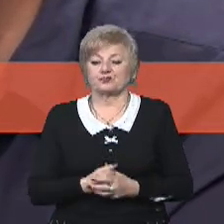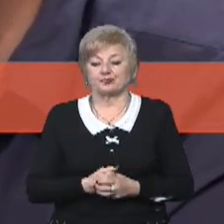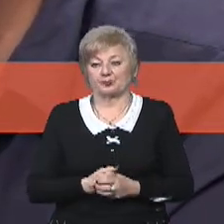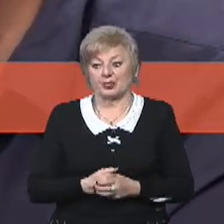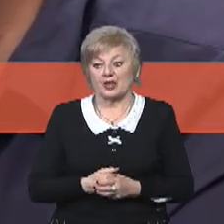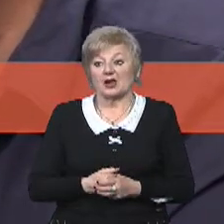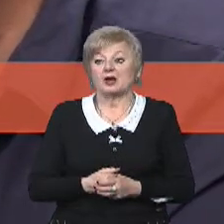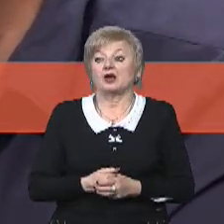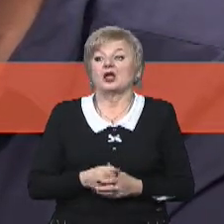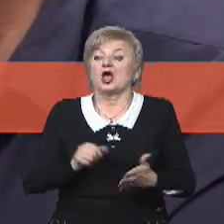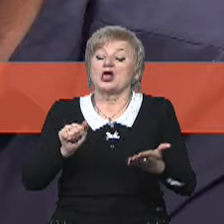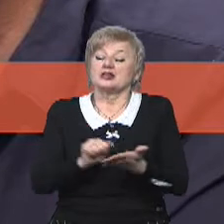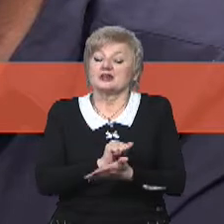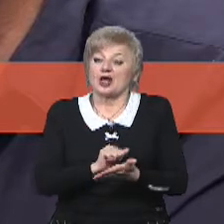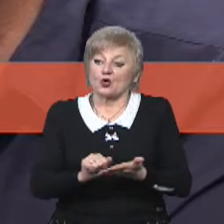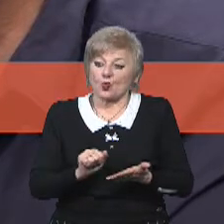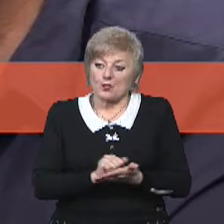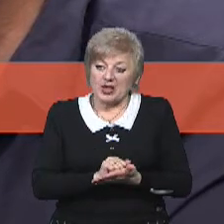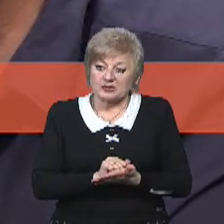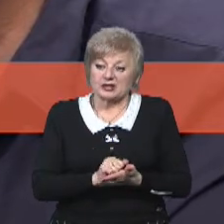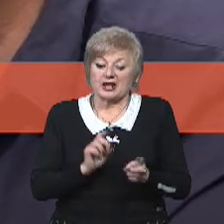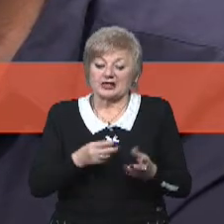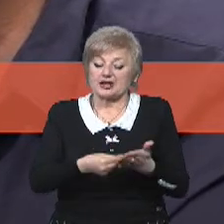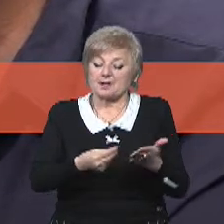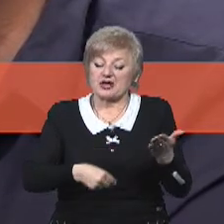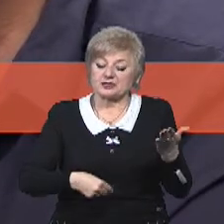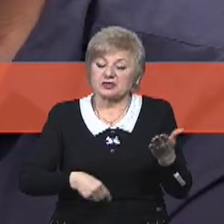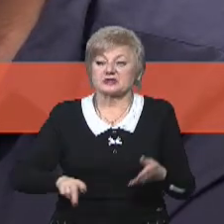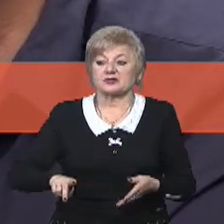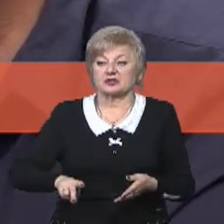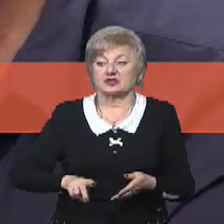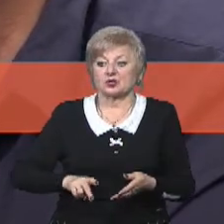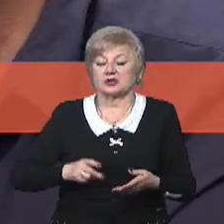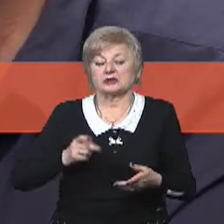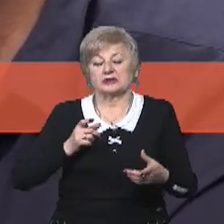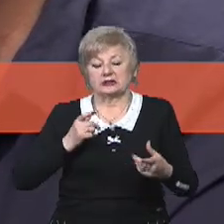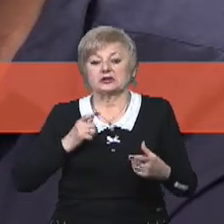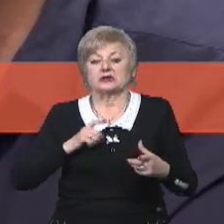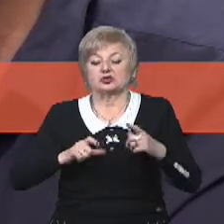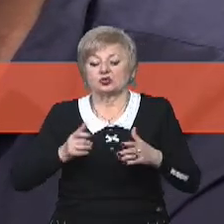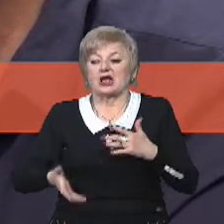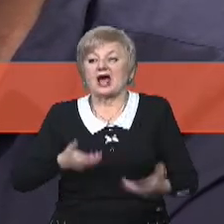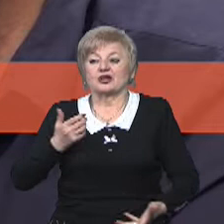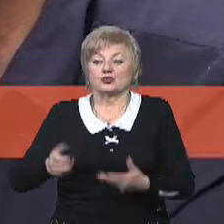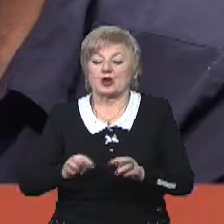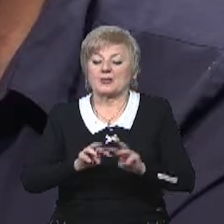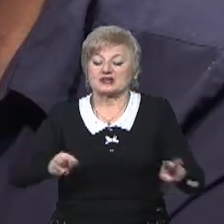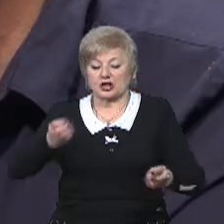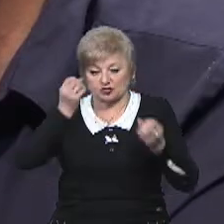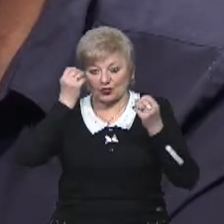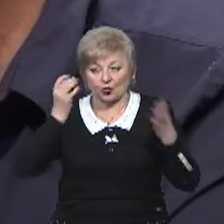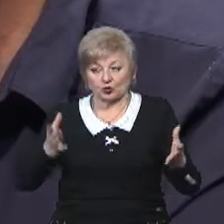Бачите, в дозвільних документах, які підписував директор Інституту археології та замміністра Міністерства